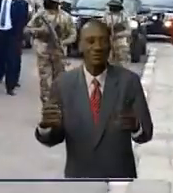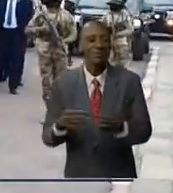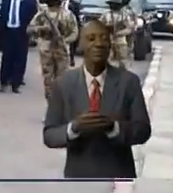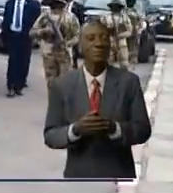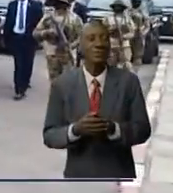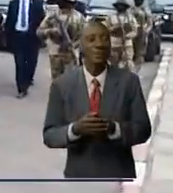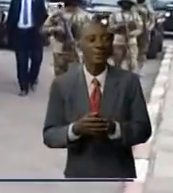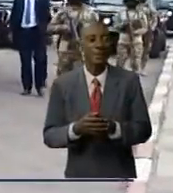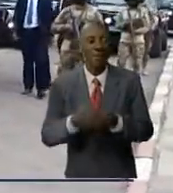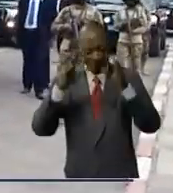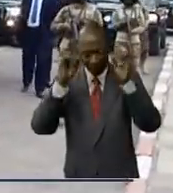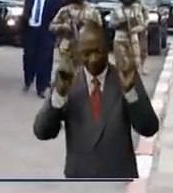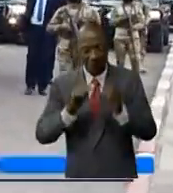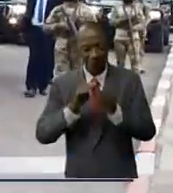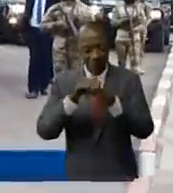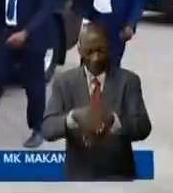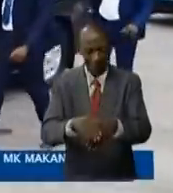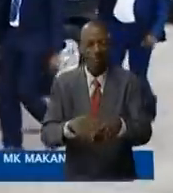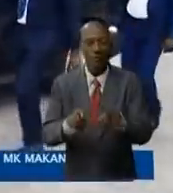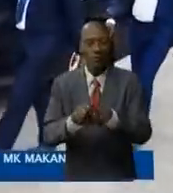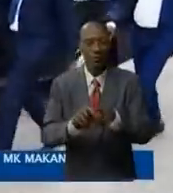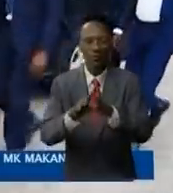pour le 30 octobre de l'année en cours.